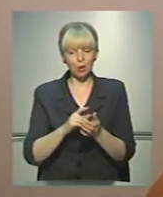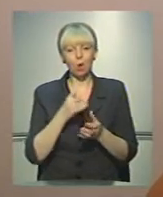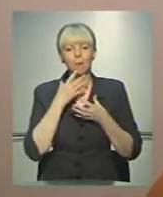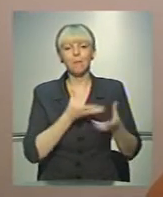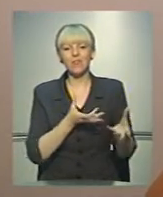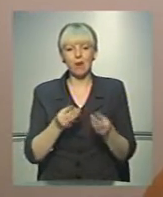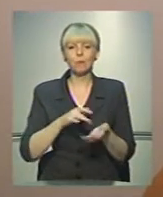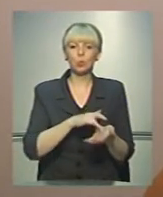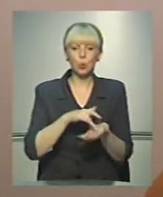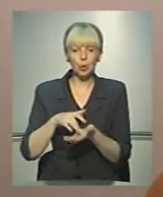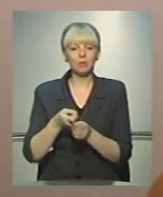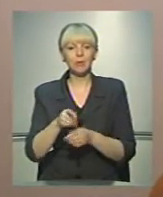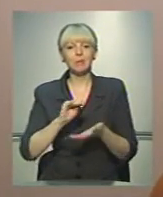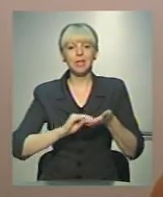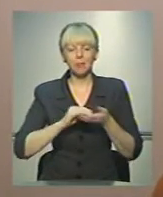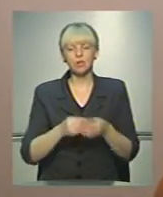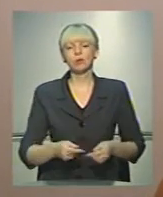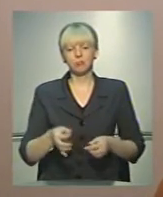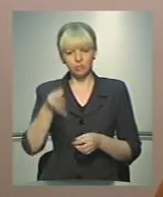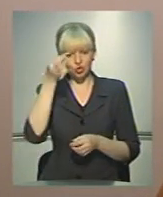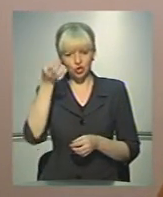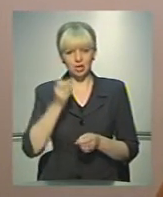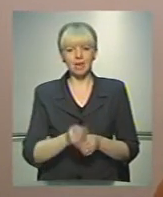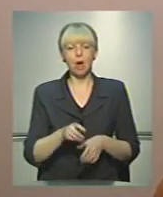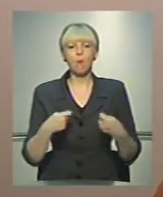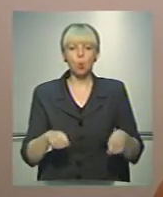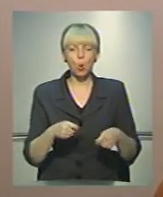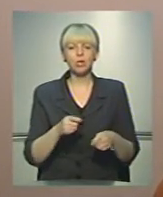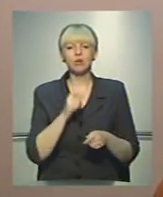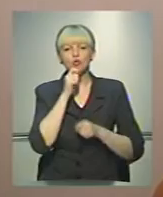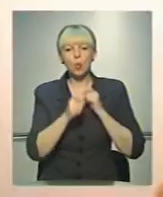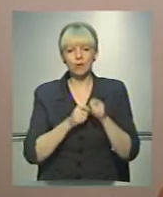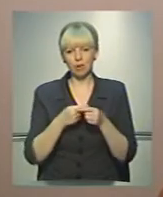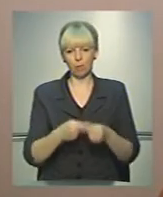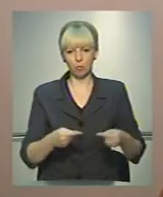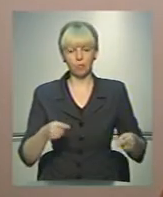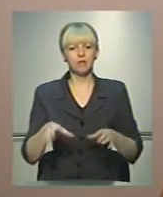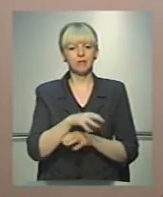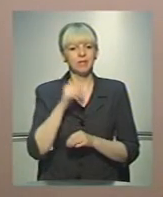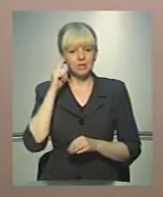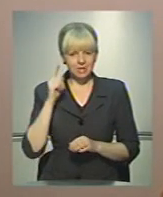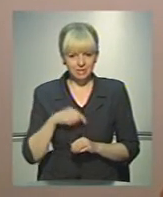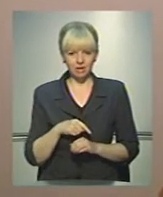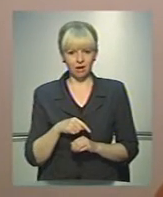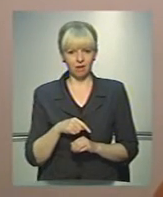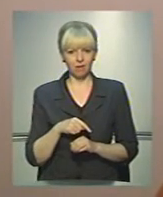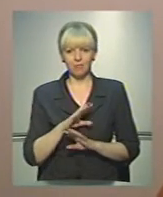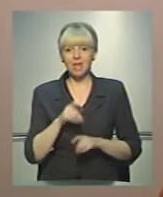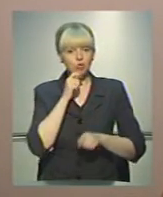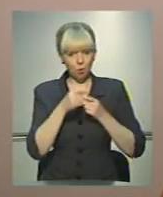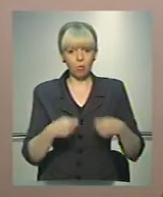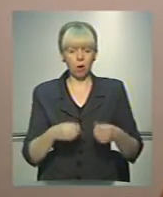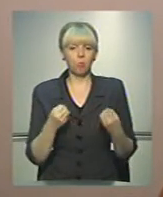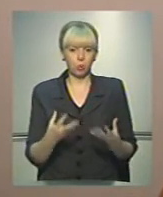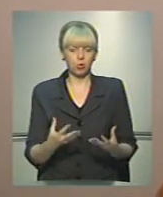привабливання туристів. Тобто в них там написано чітко, що для продажу сувенірної продукції. Але всі знають, що там вже не сувеніри продаються,